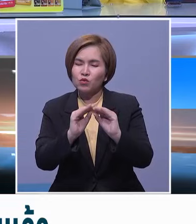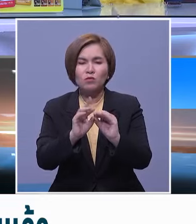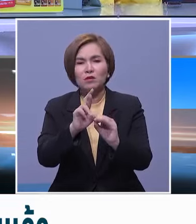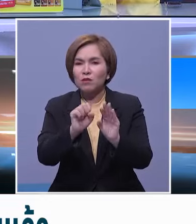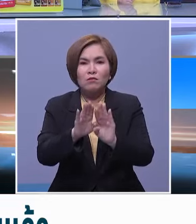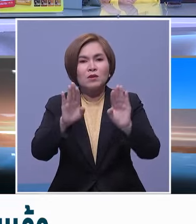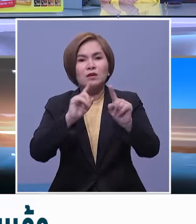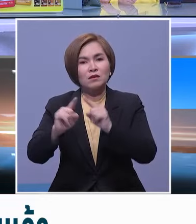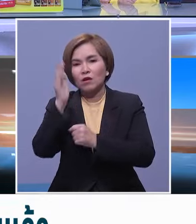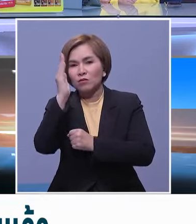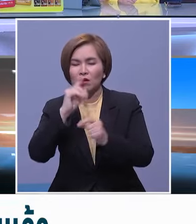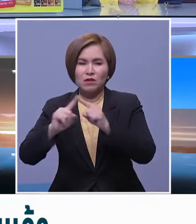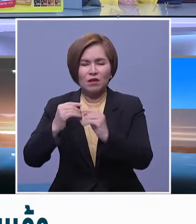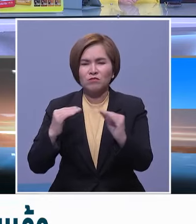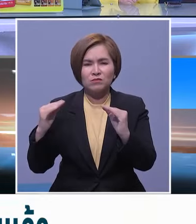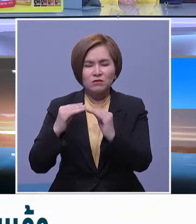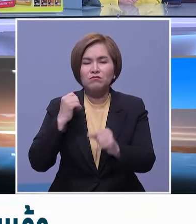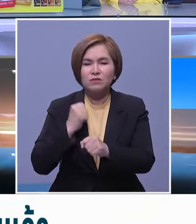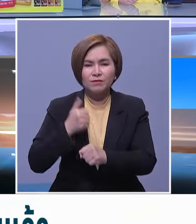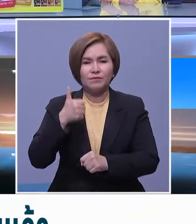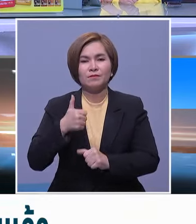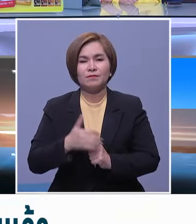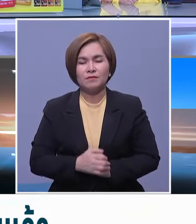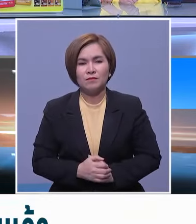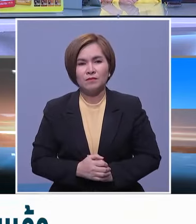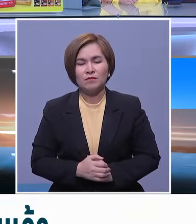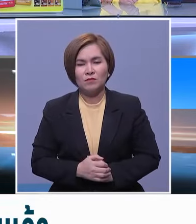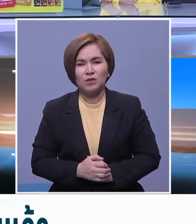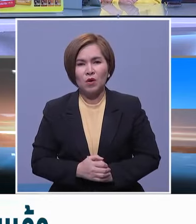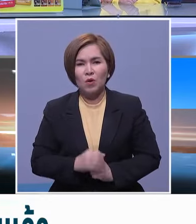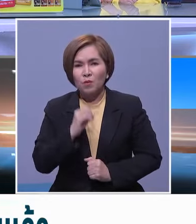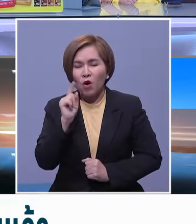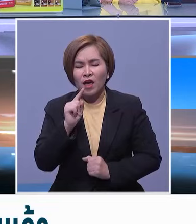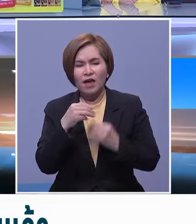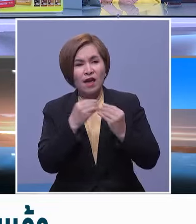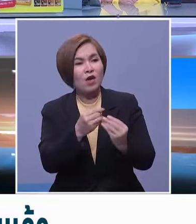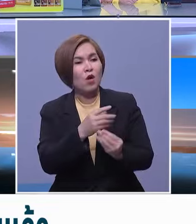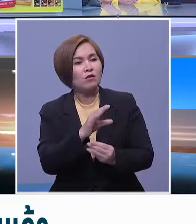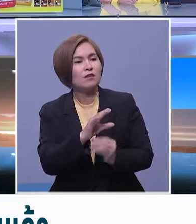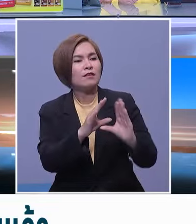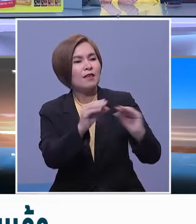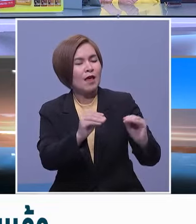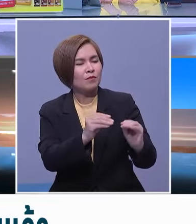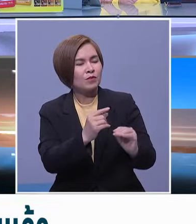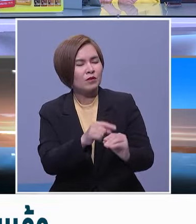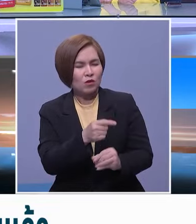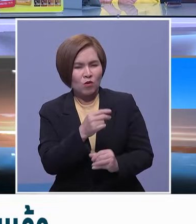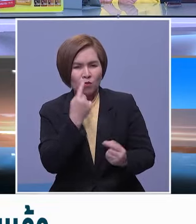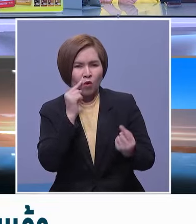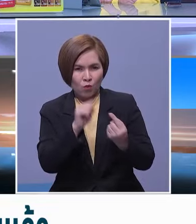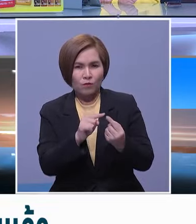ในมีหน้าที่ในการอภิปรายต่างๆจึงคิดว่าการใช้คำว่าควรหุบปากซะเหมาะสมแล้วไปฟังเสียงค่ะ